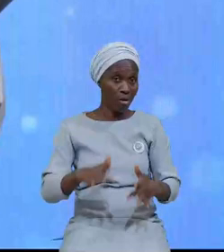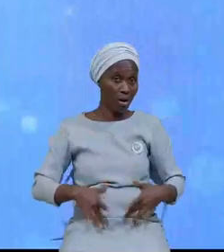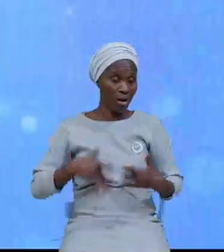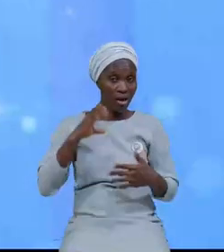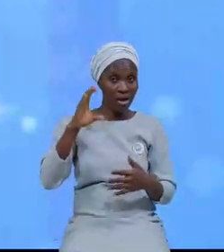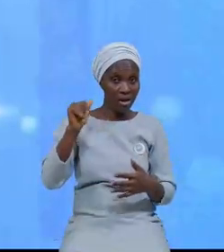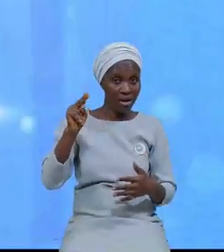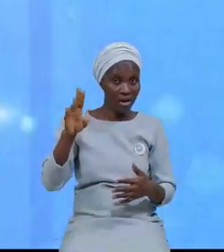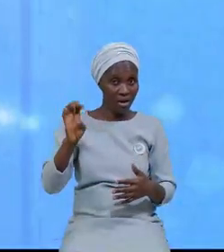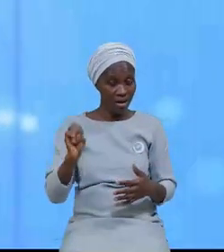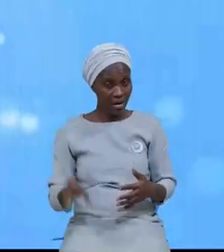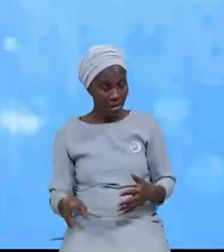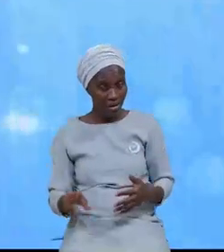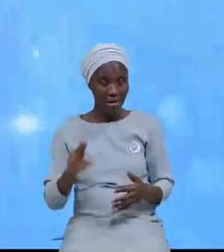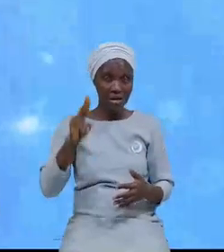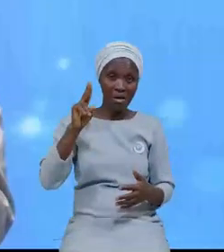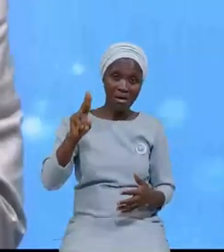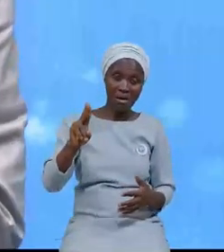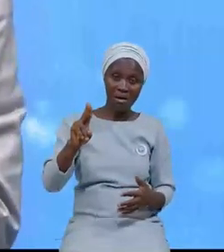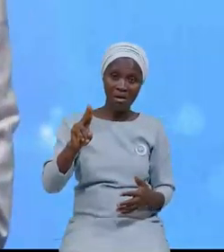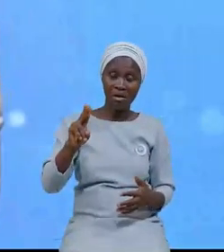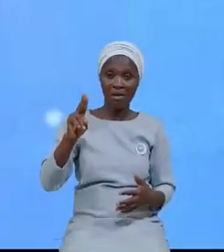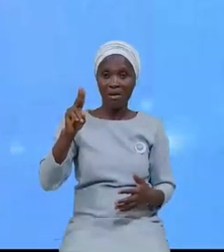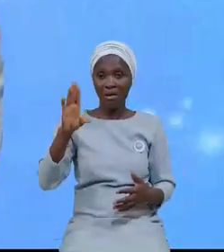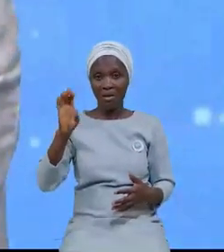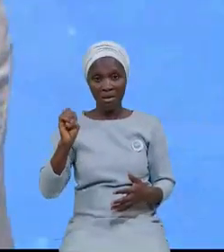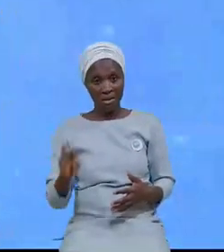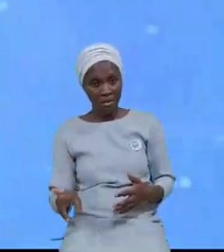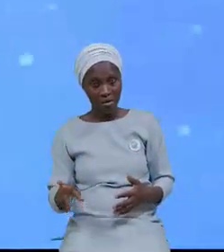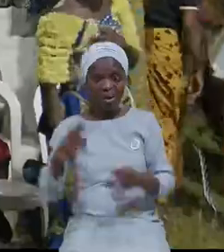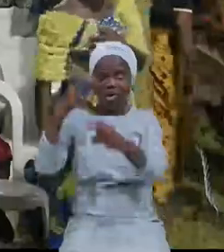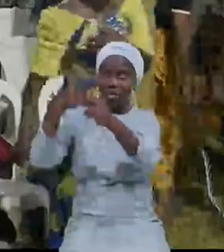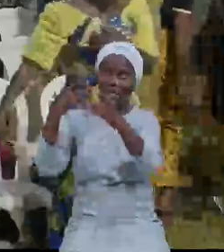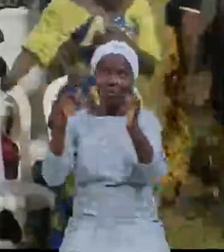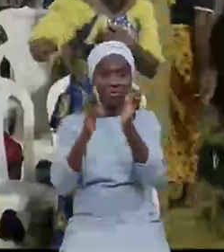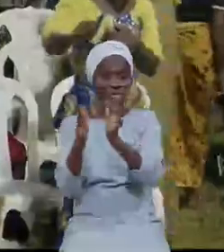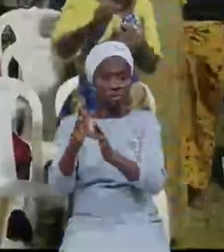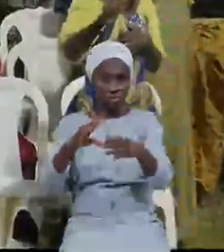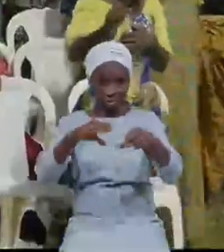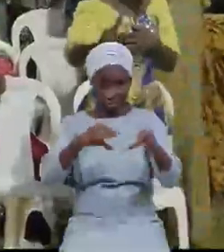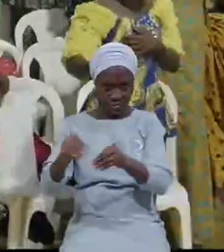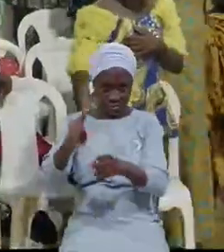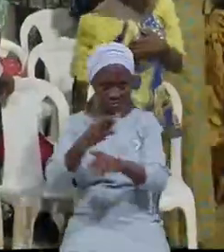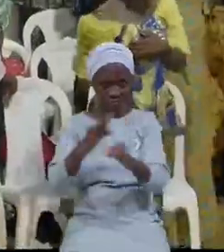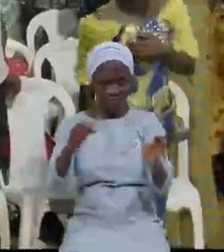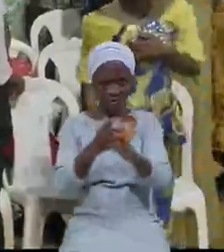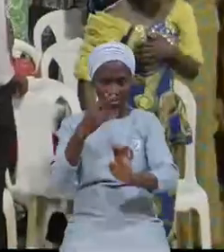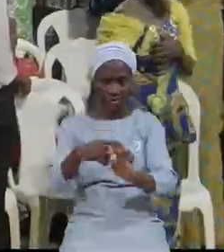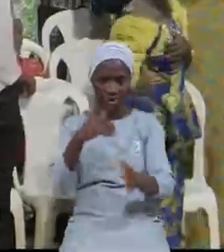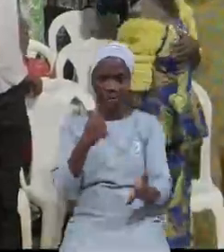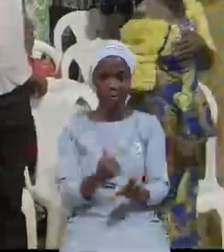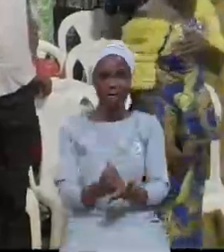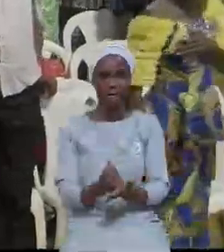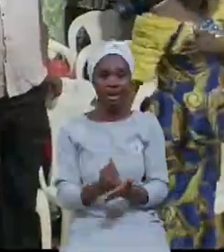le cancer à l'c quelle que soit la chose le nom de Jésus va t'affranchir